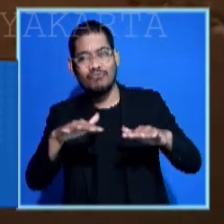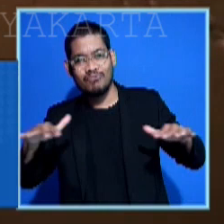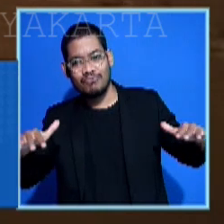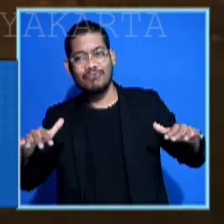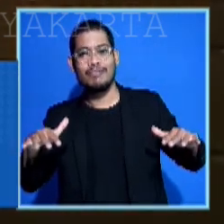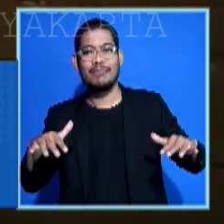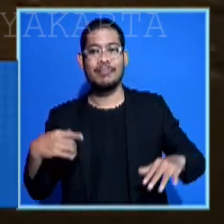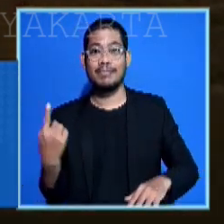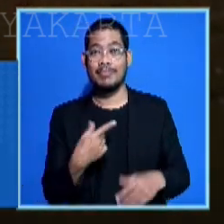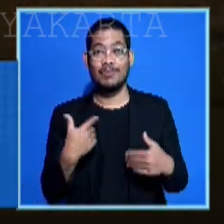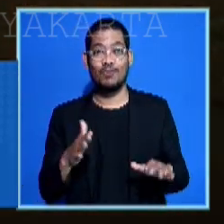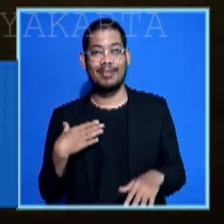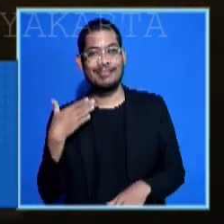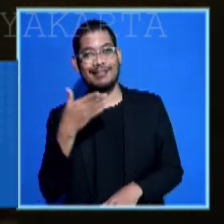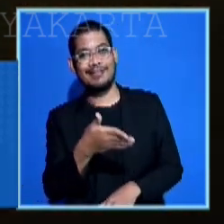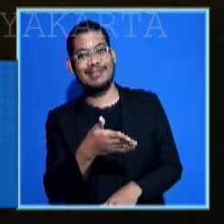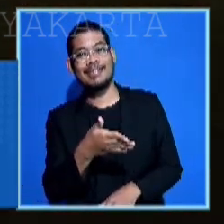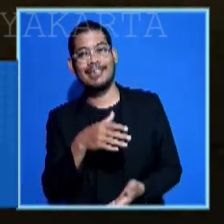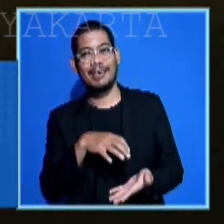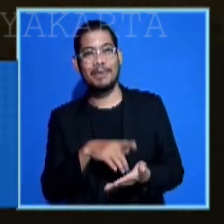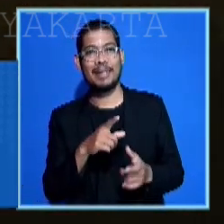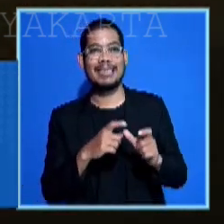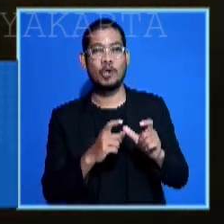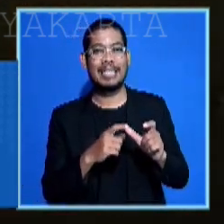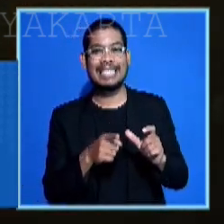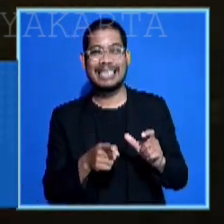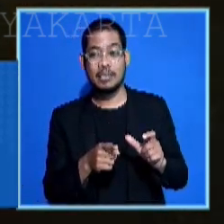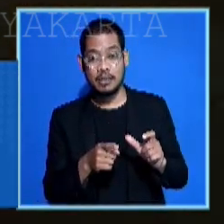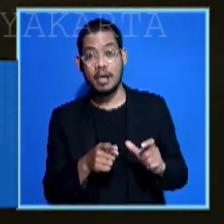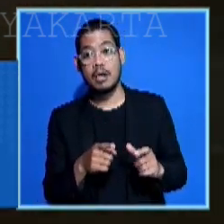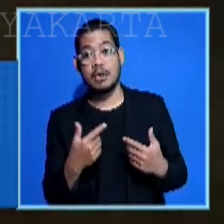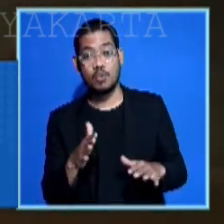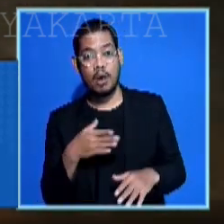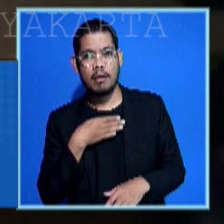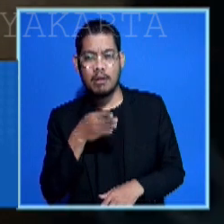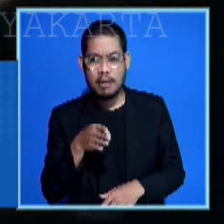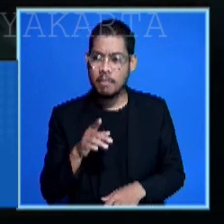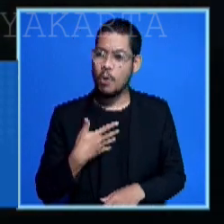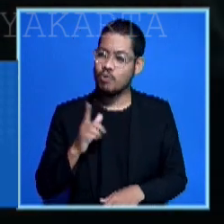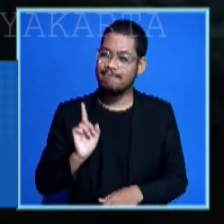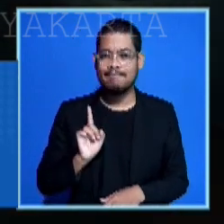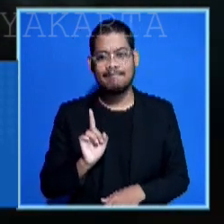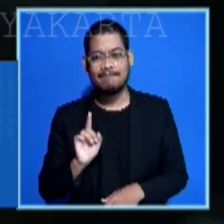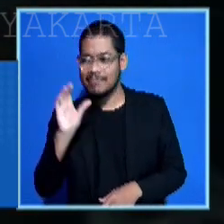sampai di Sikunir nih, teman-teman ya. Jadi kita akan trekking untuk berburu Golden Sunrise. Ikuti saya.